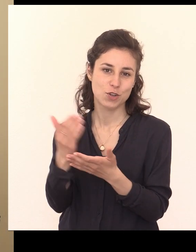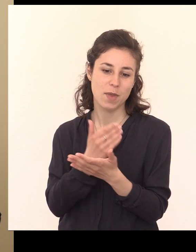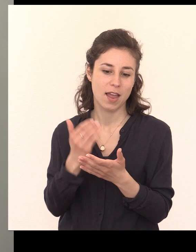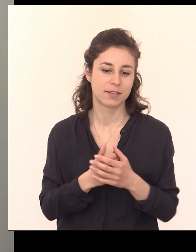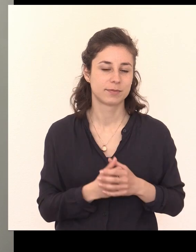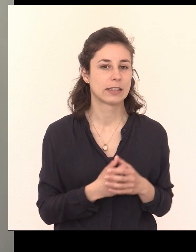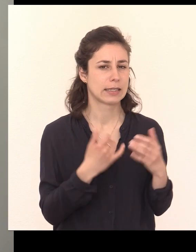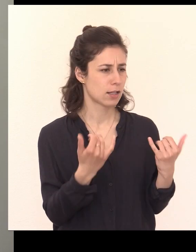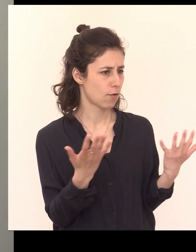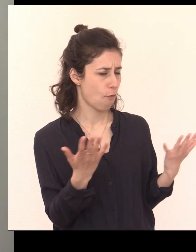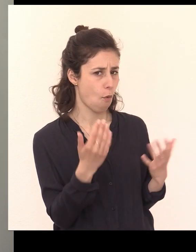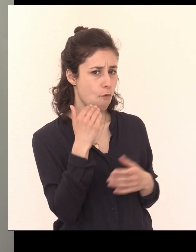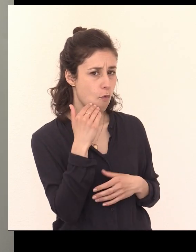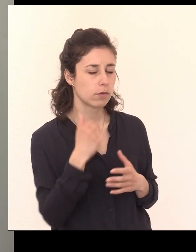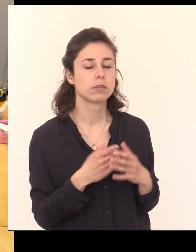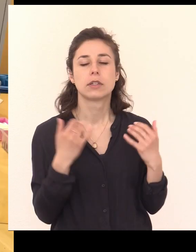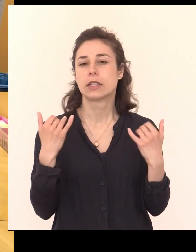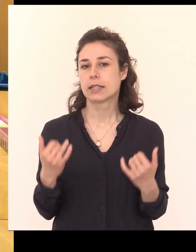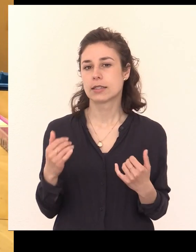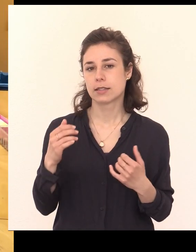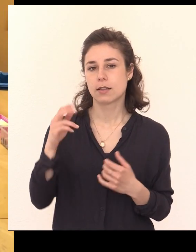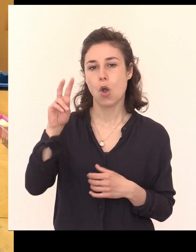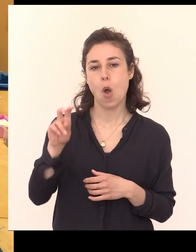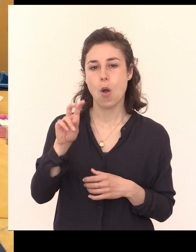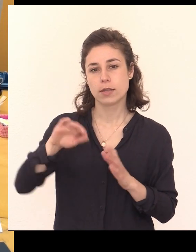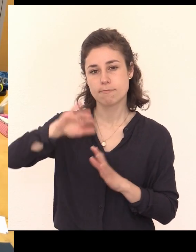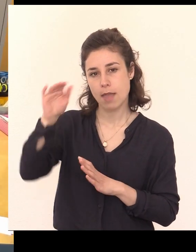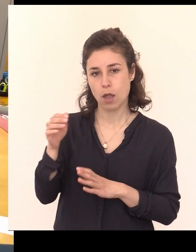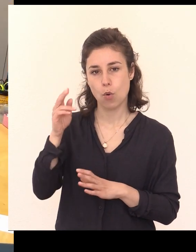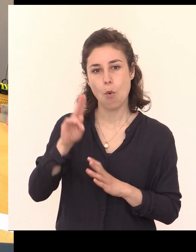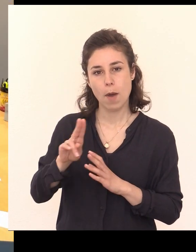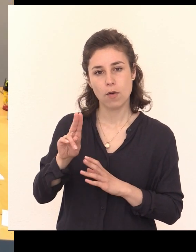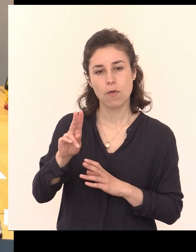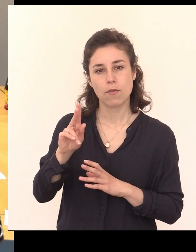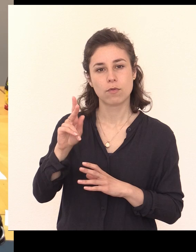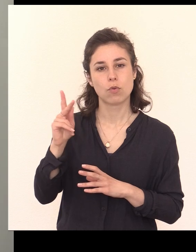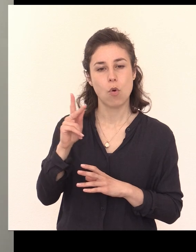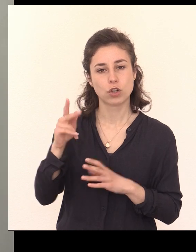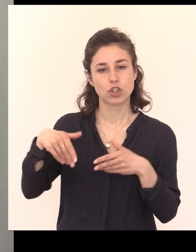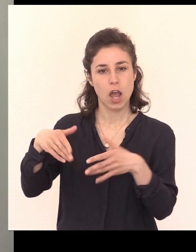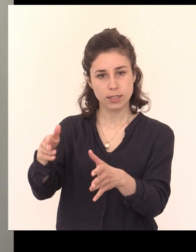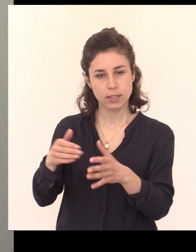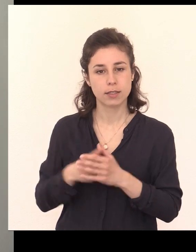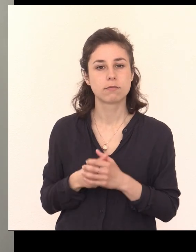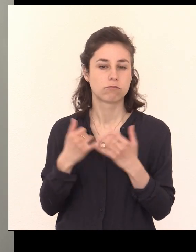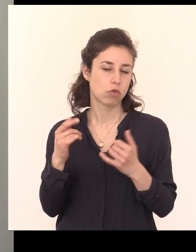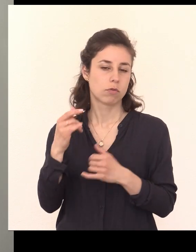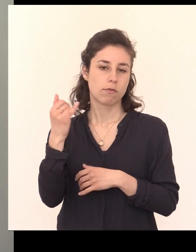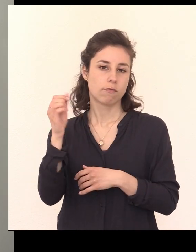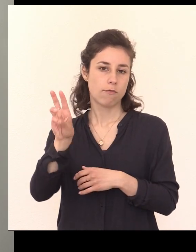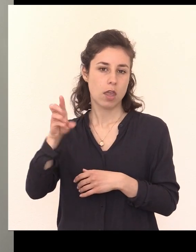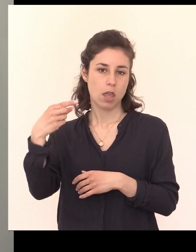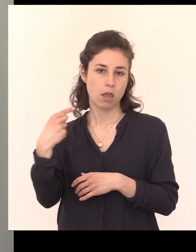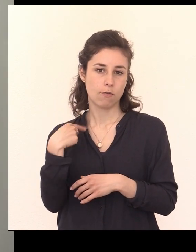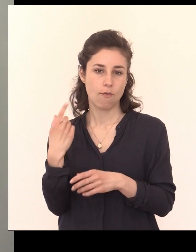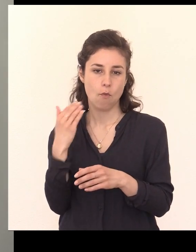jetzt? Ich wohne in Kreuzberg, U-Bahnhof Kreuzstraße. Da wohne ich jetzt in der WG bis